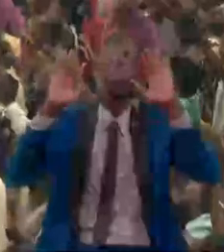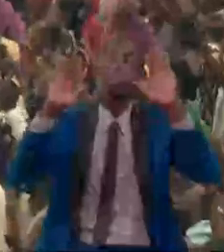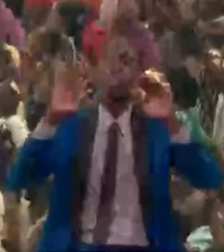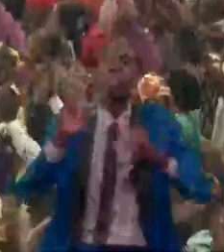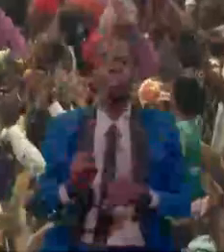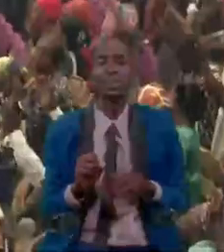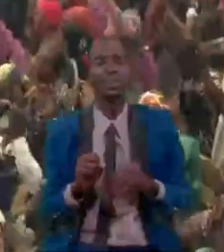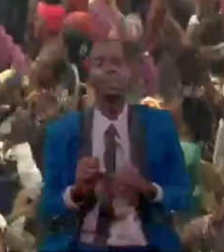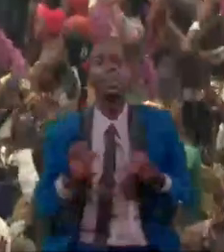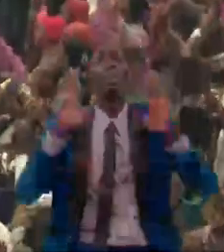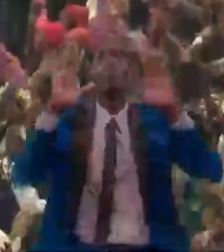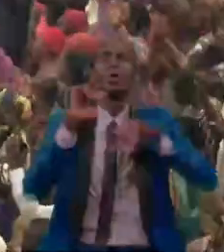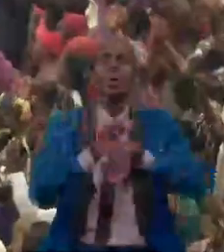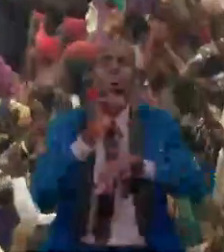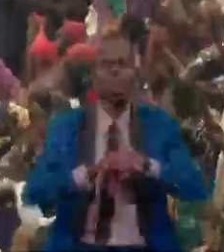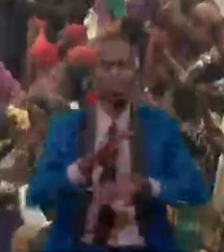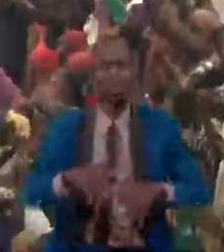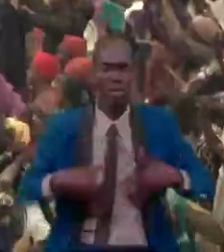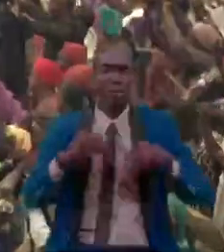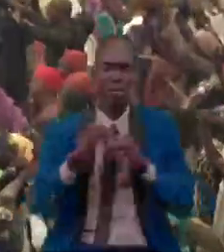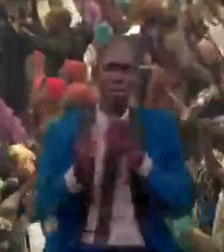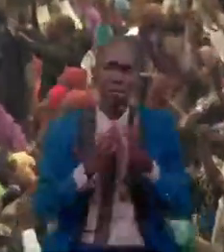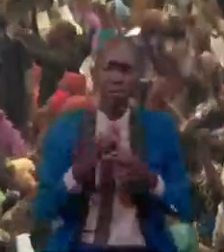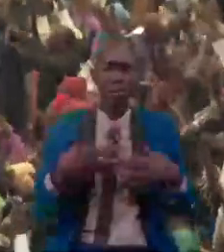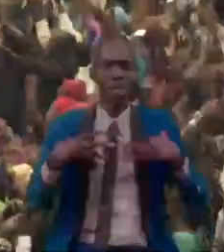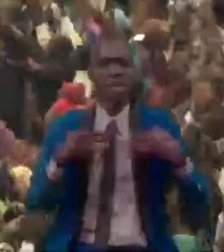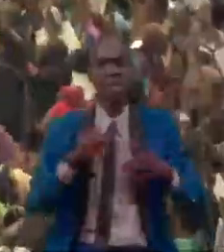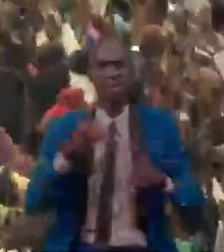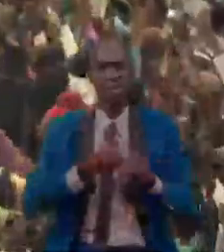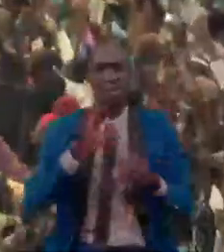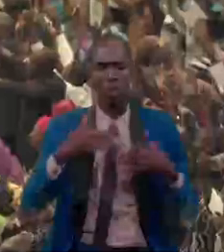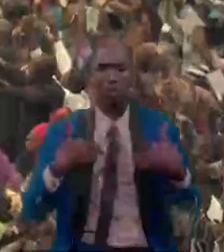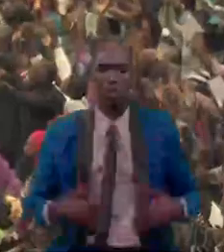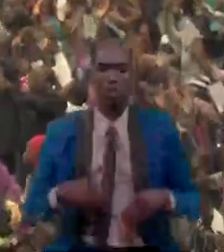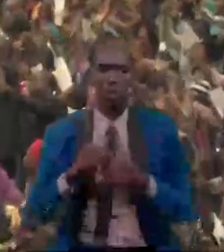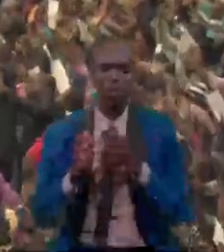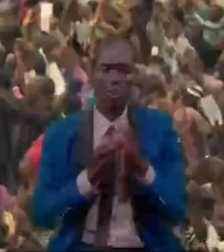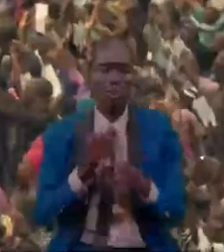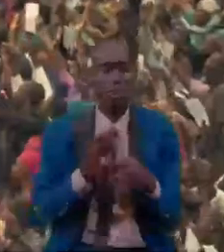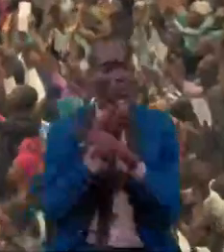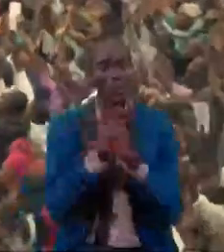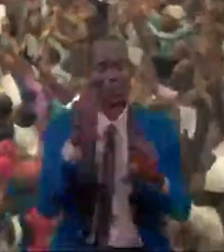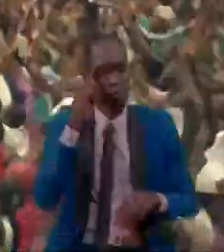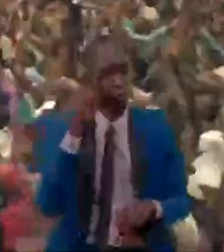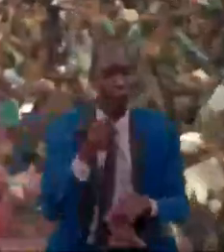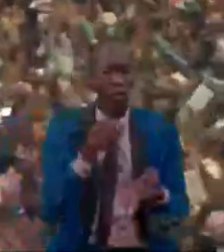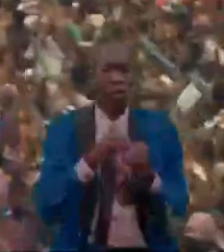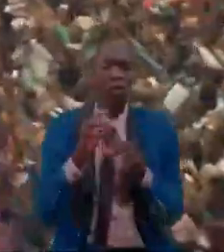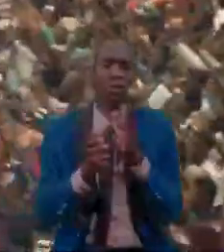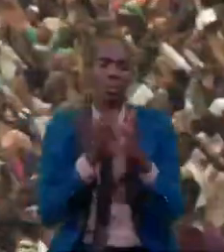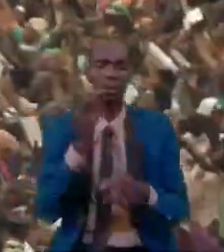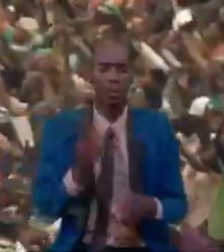miracle. Le miracle sur votre vie. La guérison dans votre corps. La délivrance pour